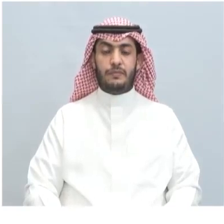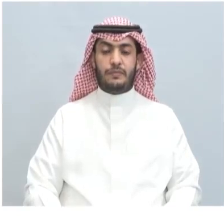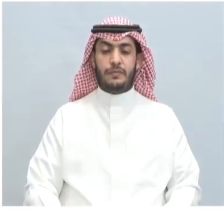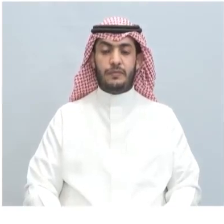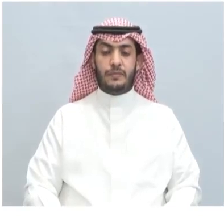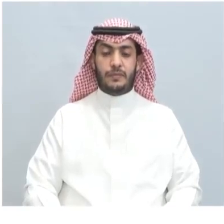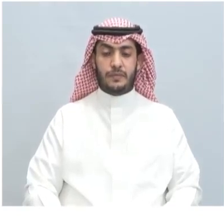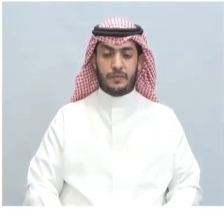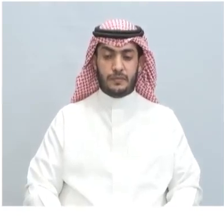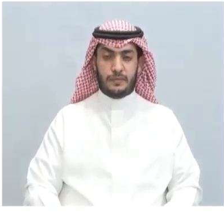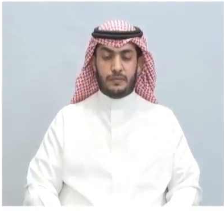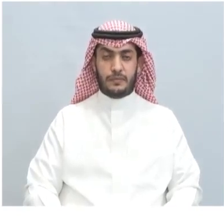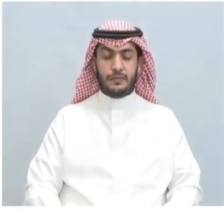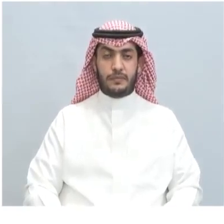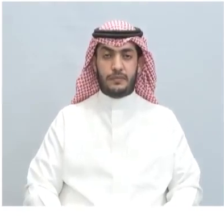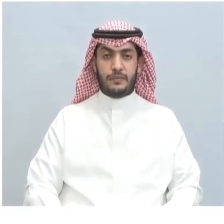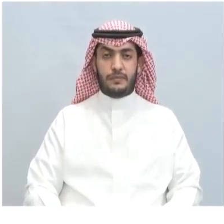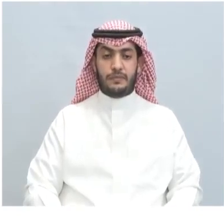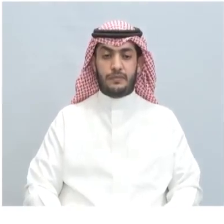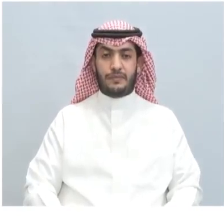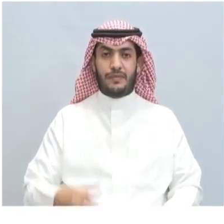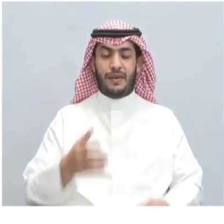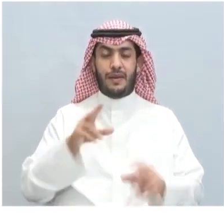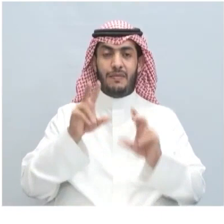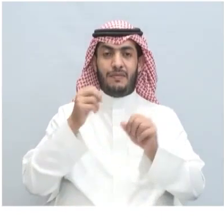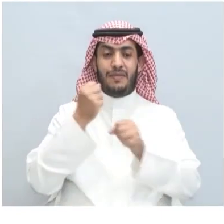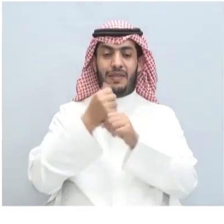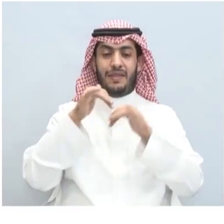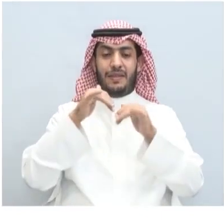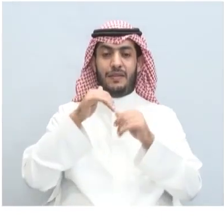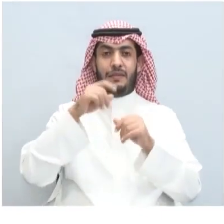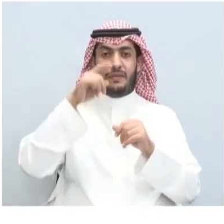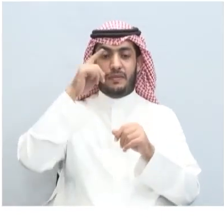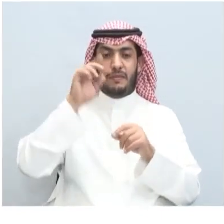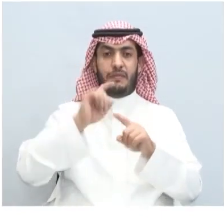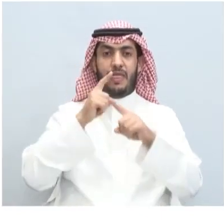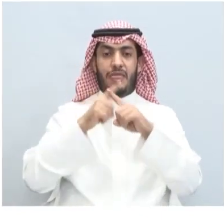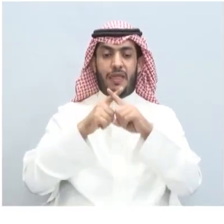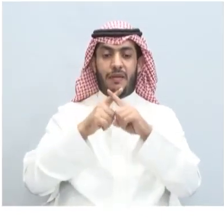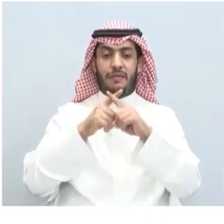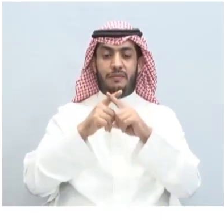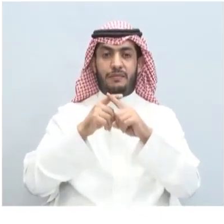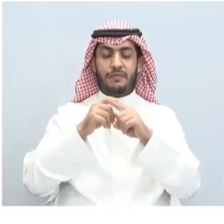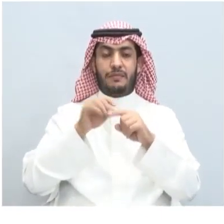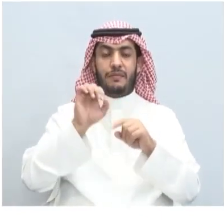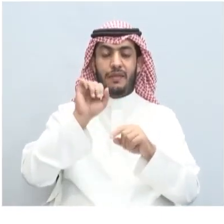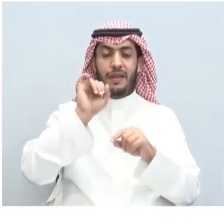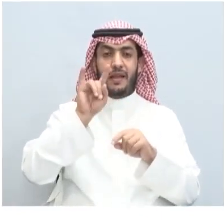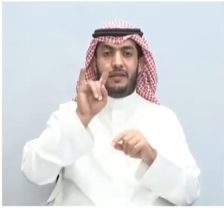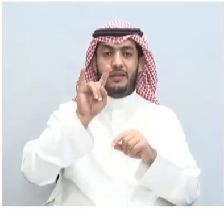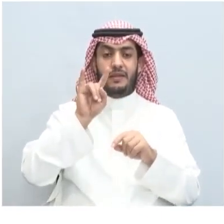التوزيعات بالتاكيد نقوم كما قمنا في المثال الس سابق اذا سنضرب اذا